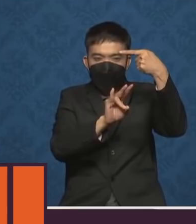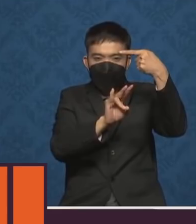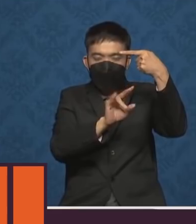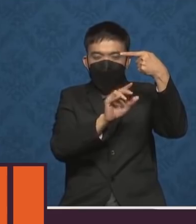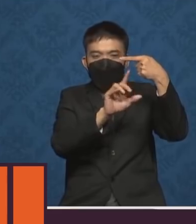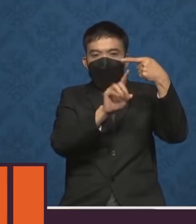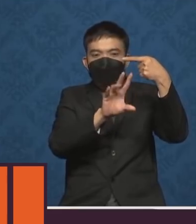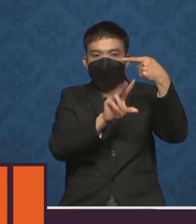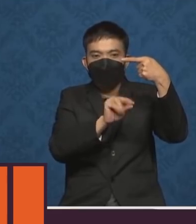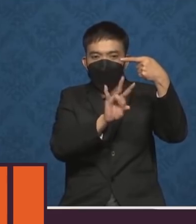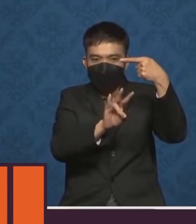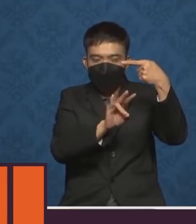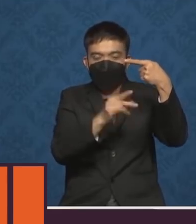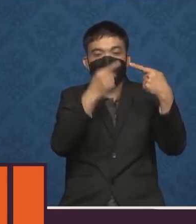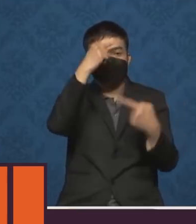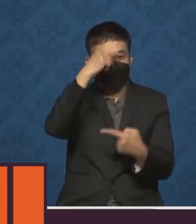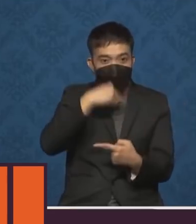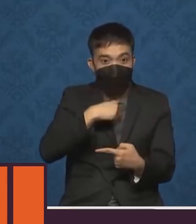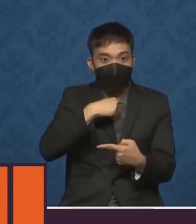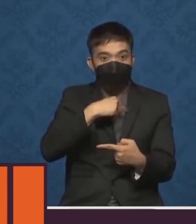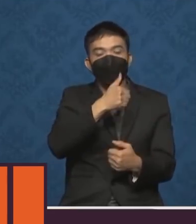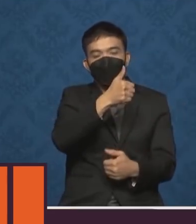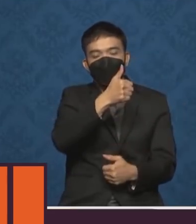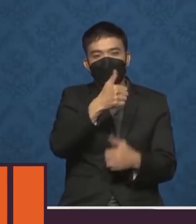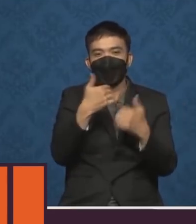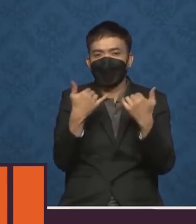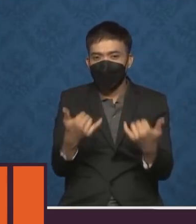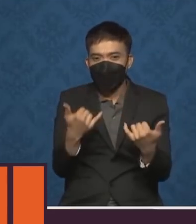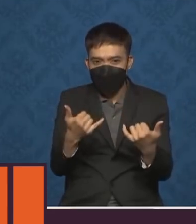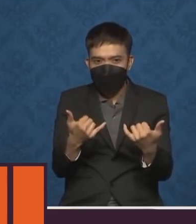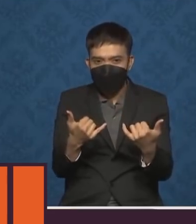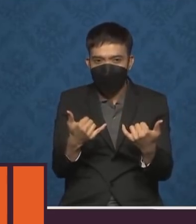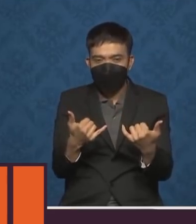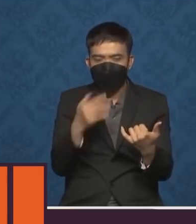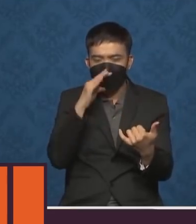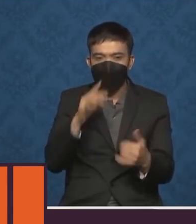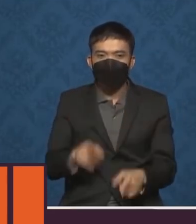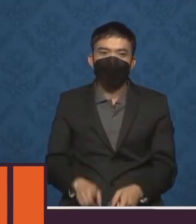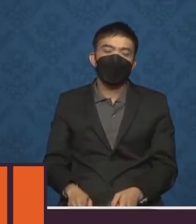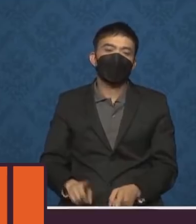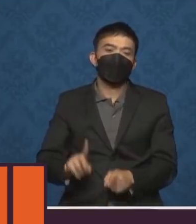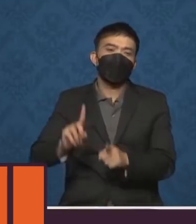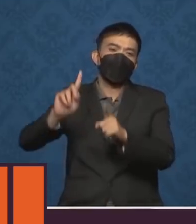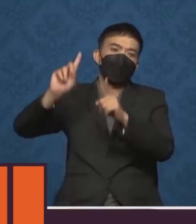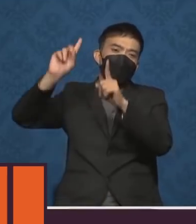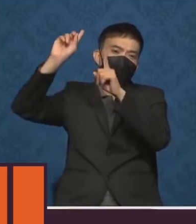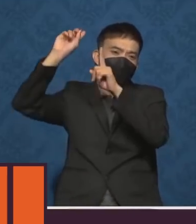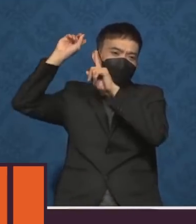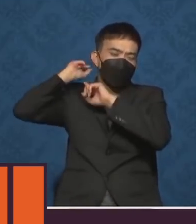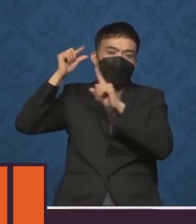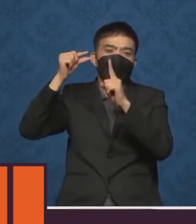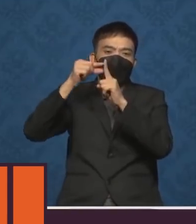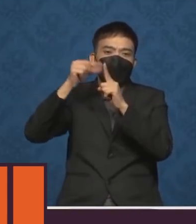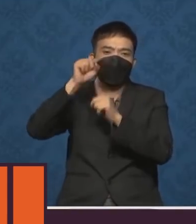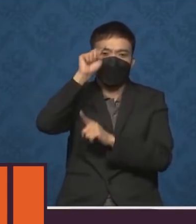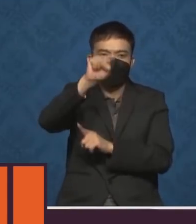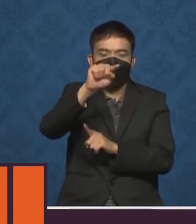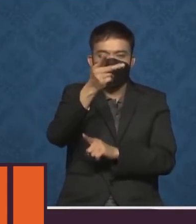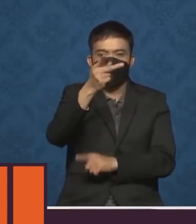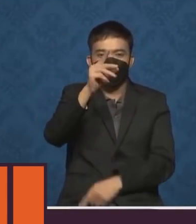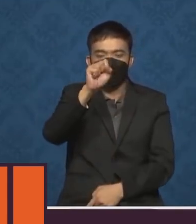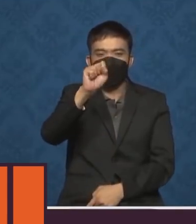านท่านประธานครับสิ่งแบบนี้ถ้าเราไม่ได้ถอยกลับไปที่จุดเริ่มต้นก็คือเรามีคำสั่งคสช.จำนวนม